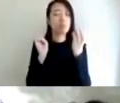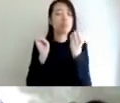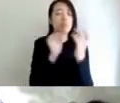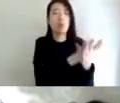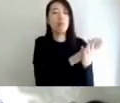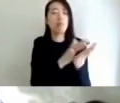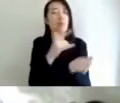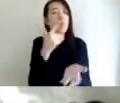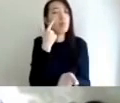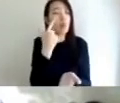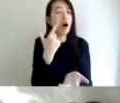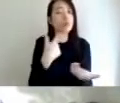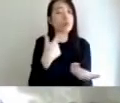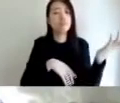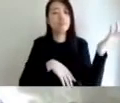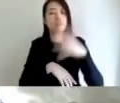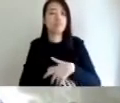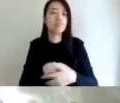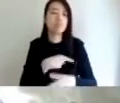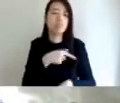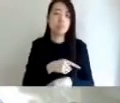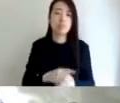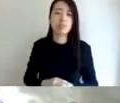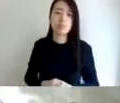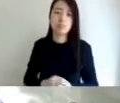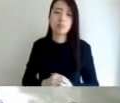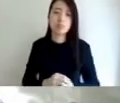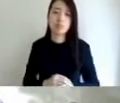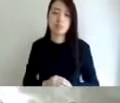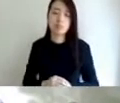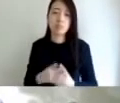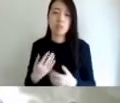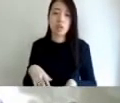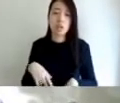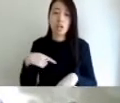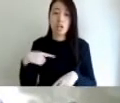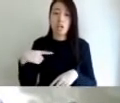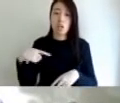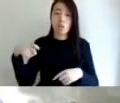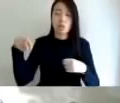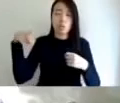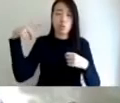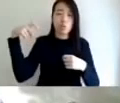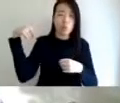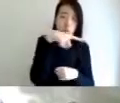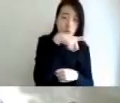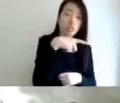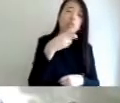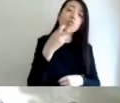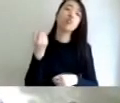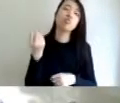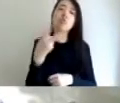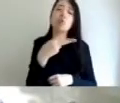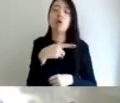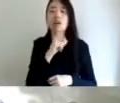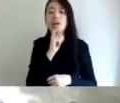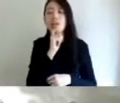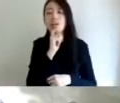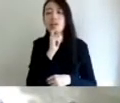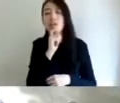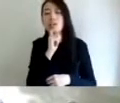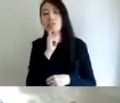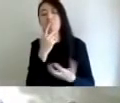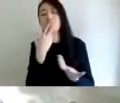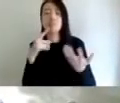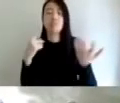啦。咁除咗一啲嘅真菌佢會侵蝕一個樹幹嘅裡面嘅部分